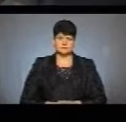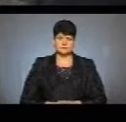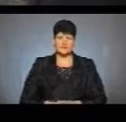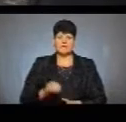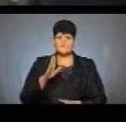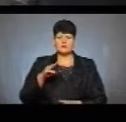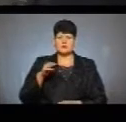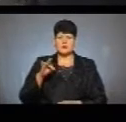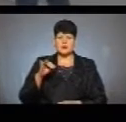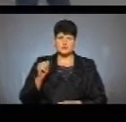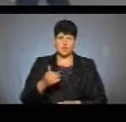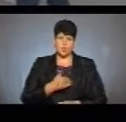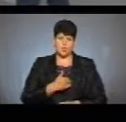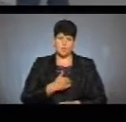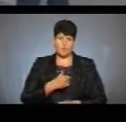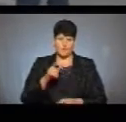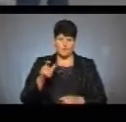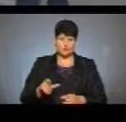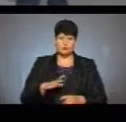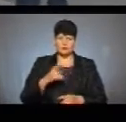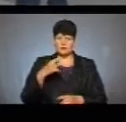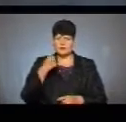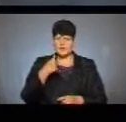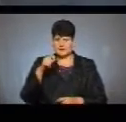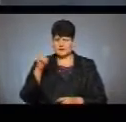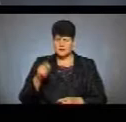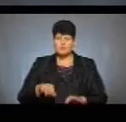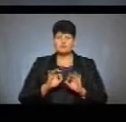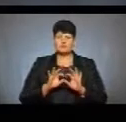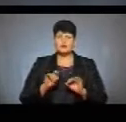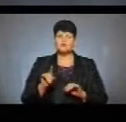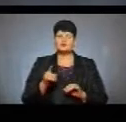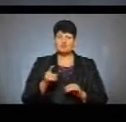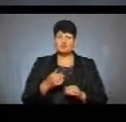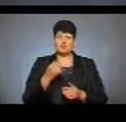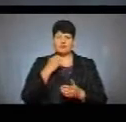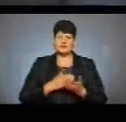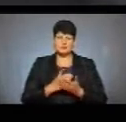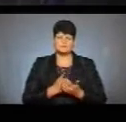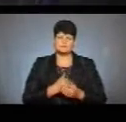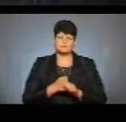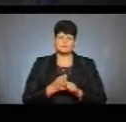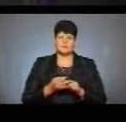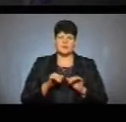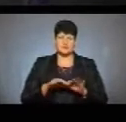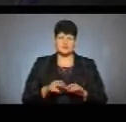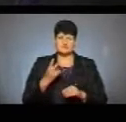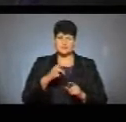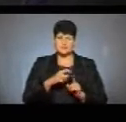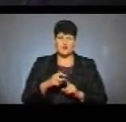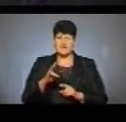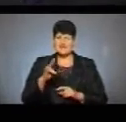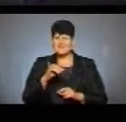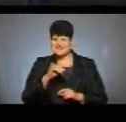Віктор Тарасенко – доброволець. Майже рік був на війні. Розповідає, чому ветерани ініціювали цю акцію. Два слова можу сказати – ні